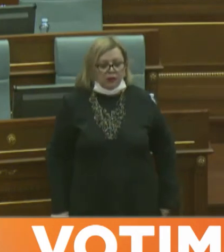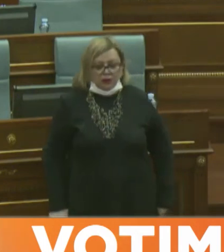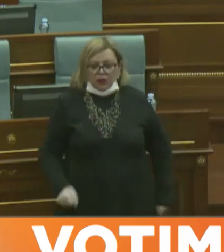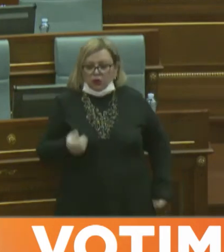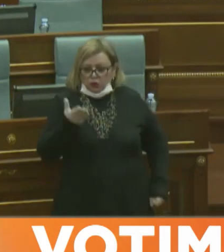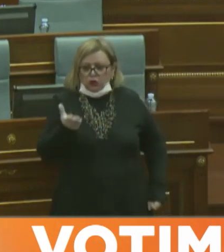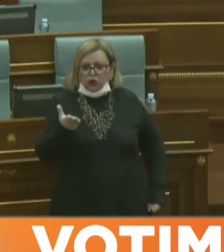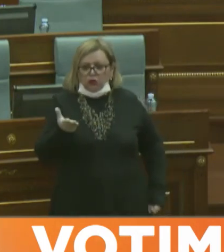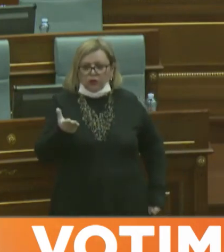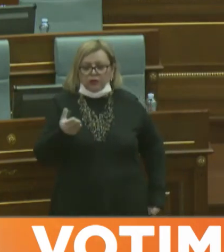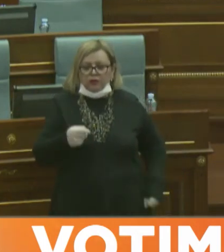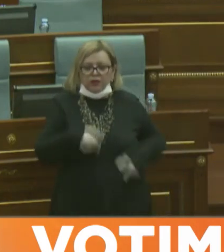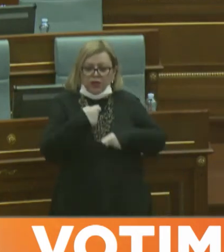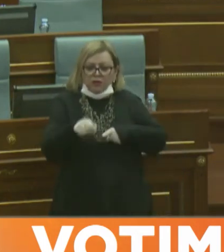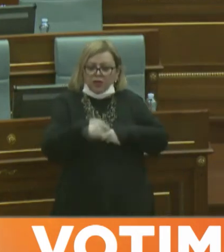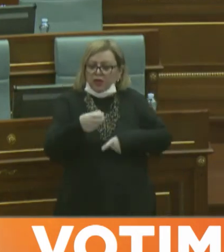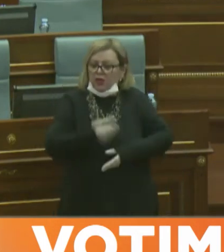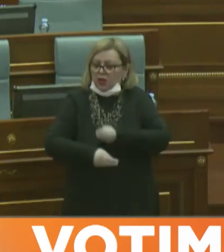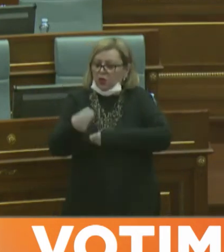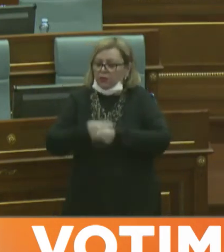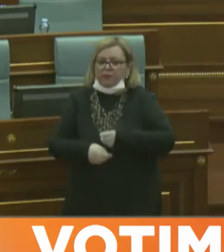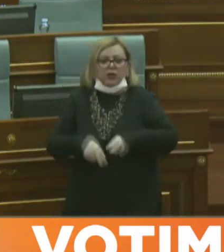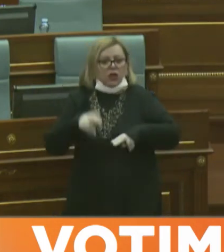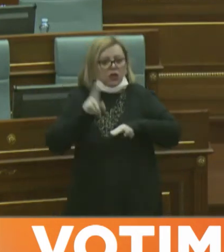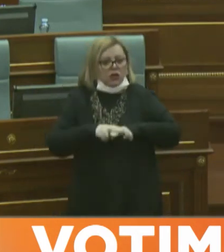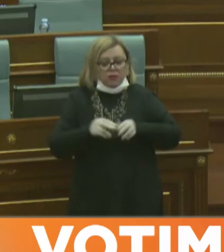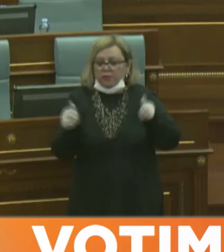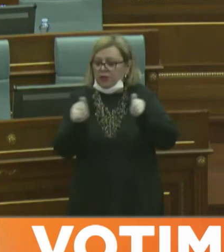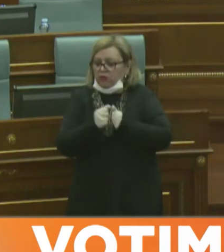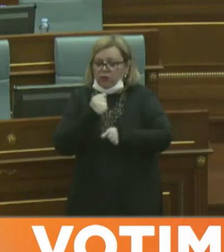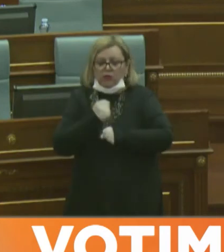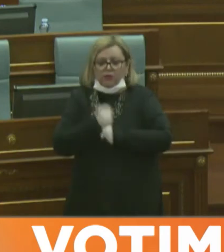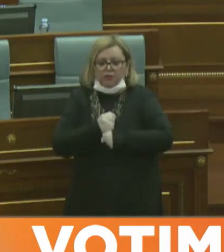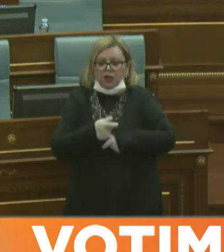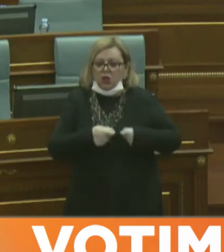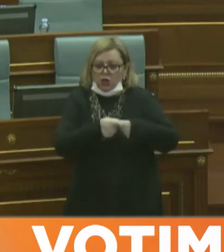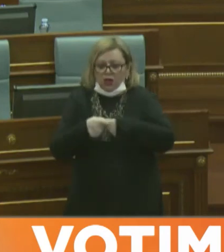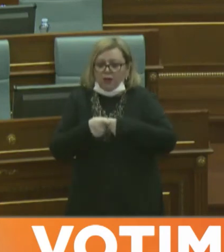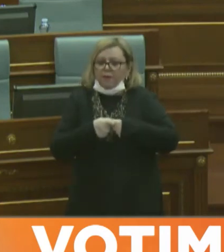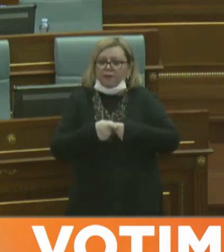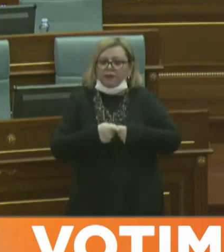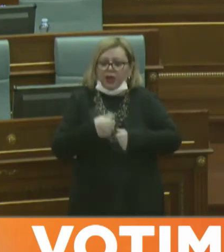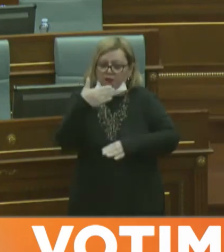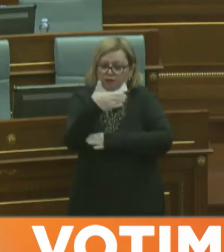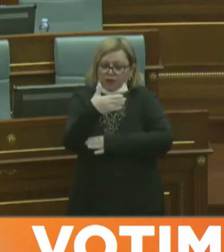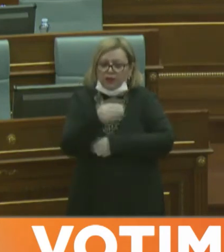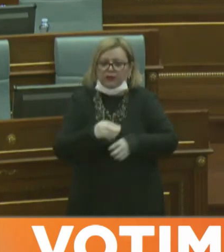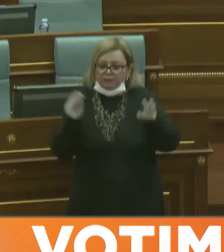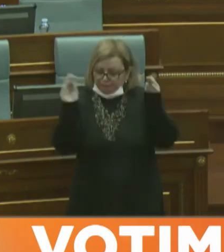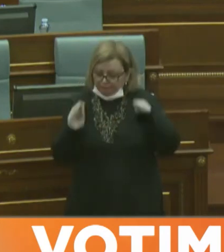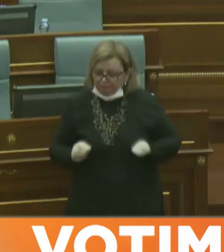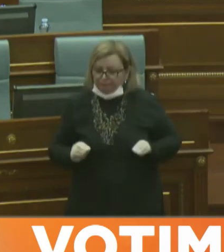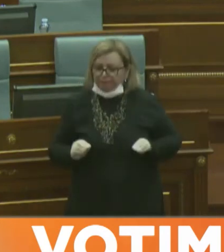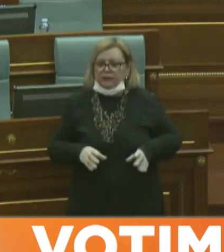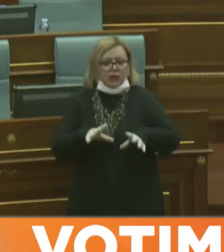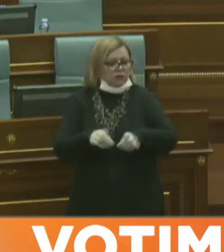Këto masa për rimëkëmbje ekonomike do të realizohen në bashkëpunim të gjerë me asociacionet e biznesit, si në dizajnimin e masave,